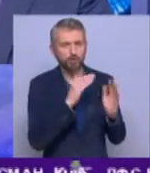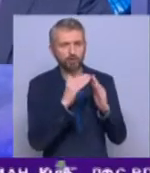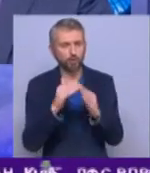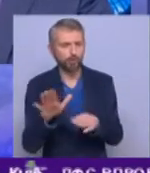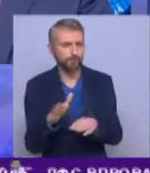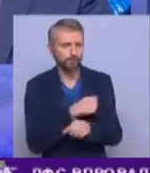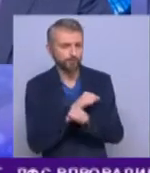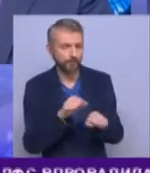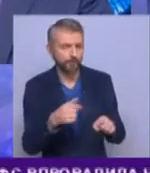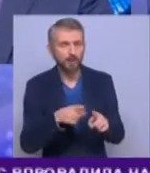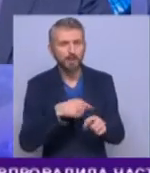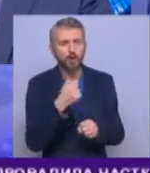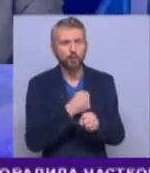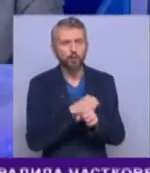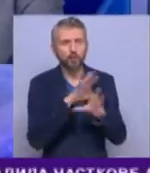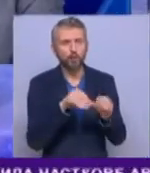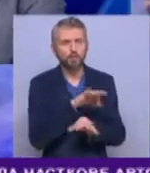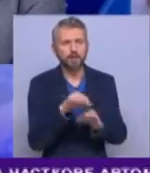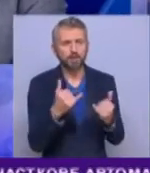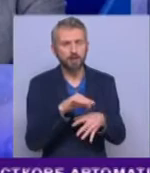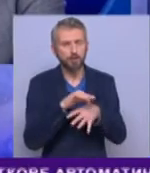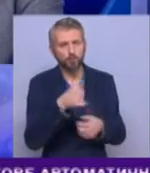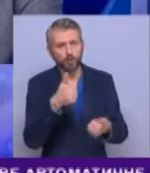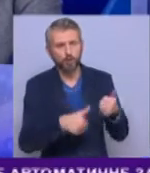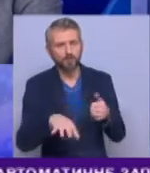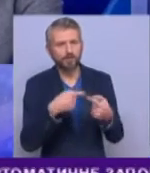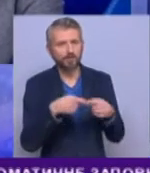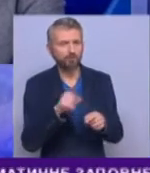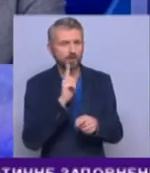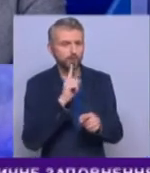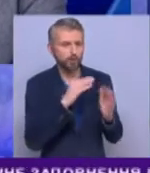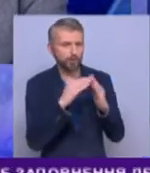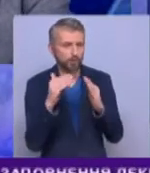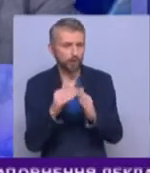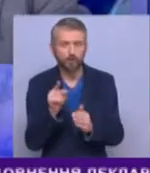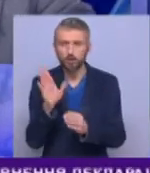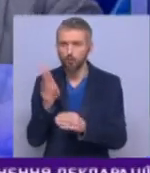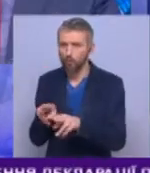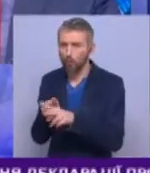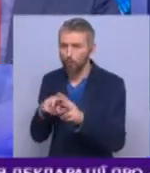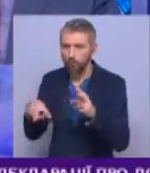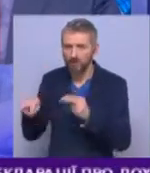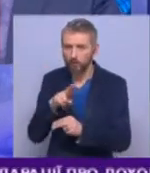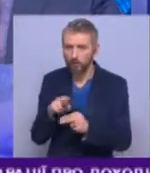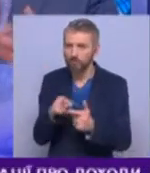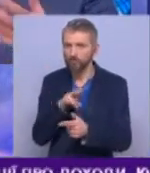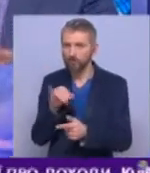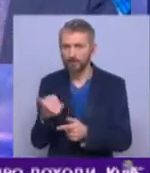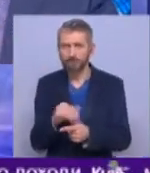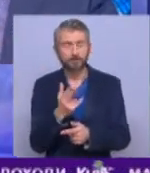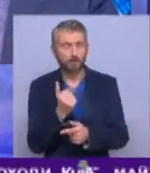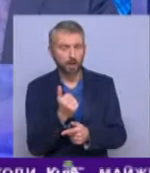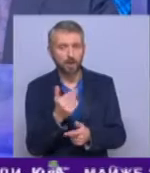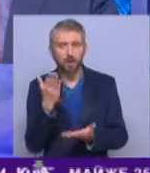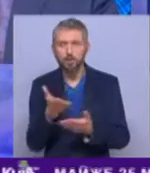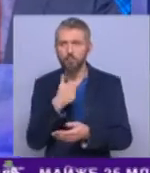демонтувати. Розроблена ця комплексна схема, зараз проводяться конкурси, всі інші тимчасові споруди демонтують. А вони будуть уніфіковані якось? Абсолютно вір. Бо, знову ж таки,